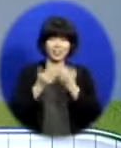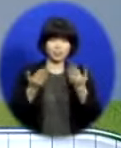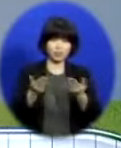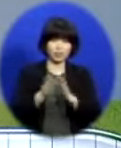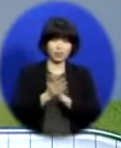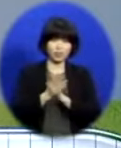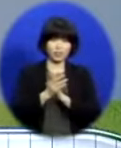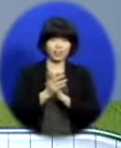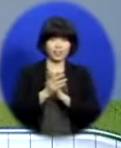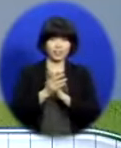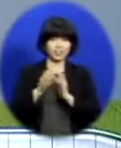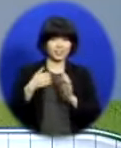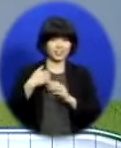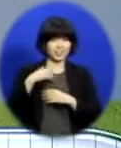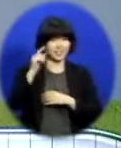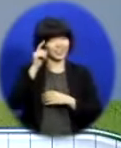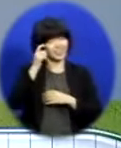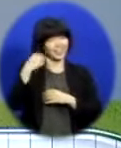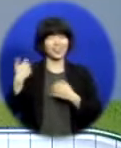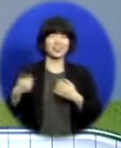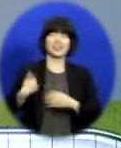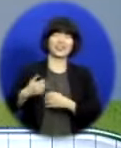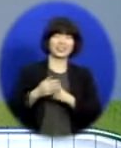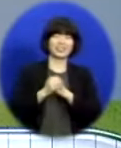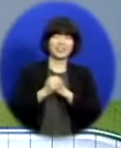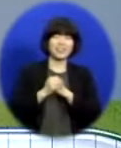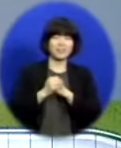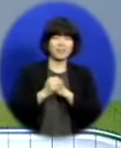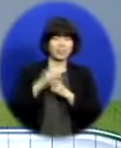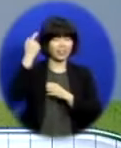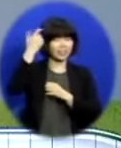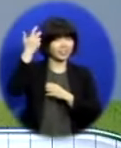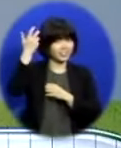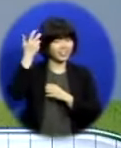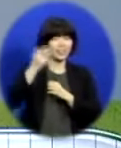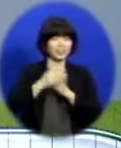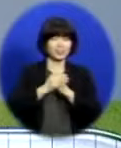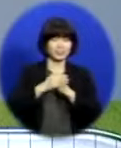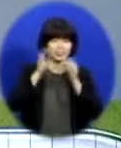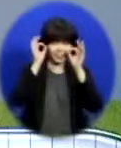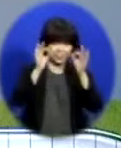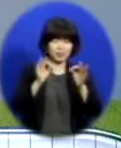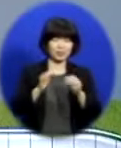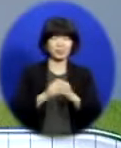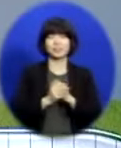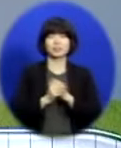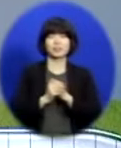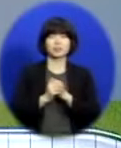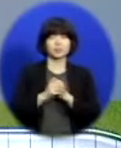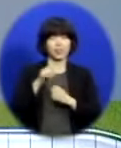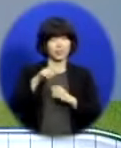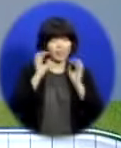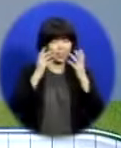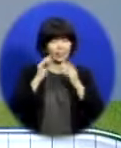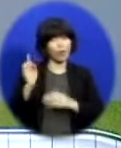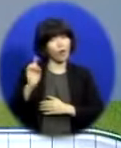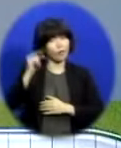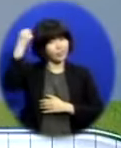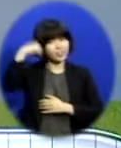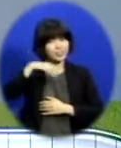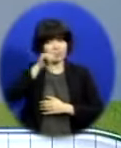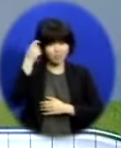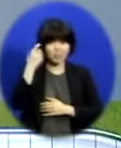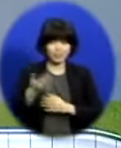지금 하기는 제가 참 민망해서 그렇긴 하겠는데 하여튼 상상으로 생각해 보시기 바랍니다이 아이가 어떤 느낌이